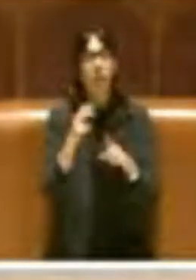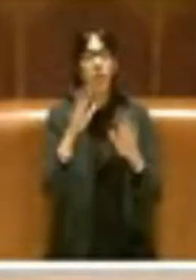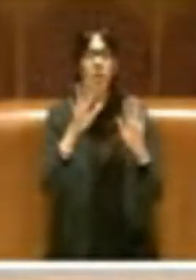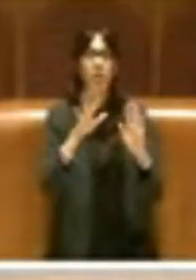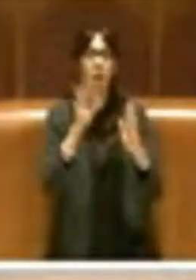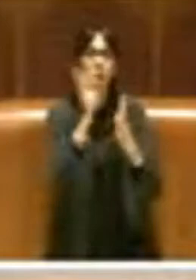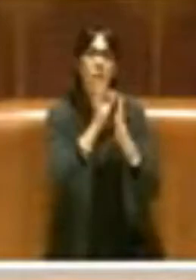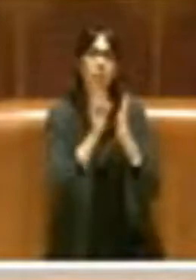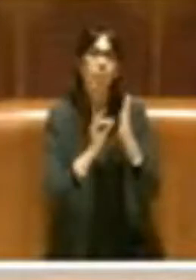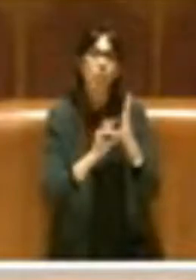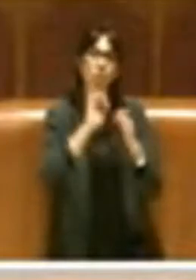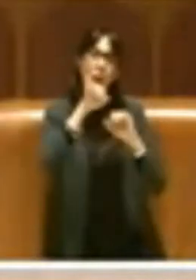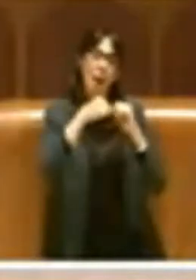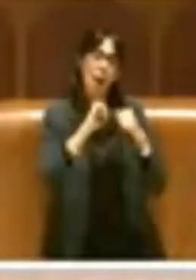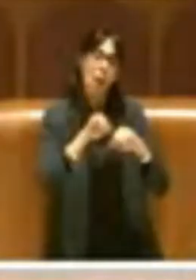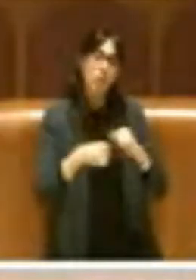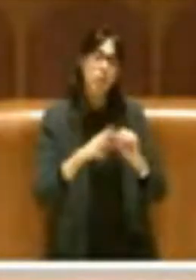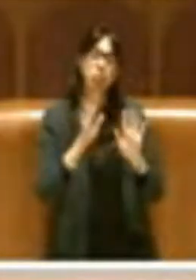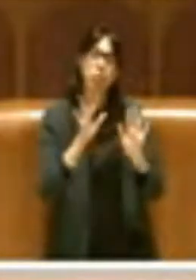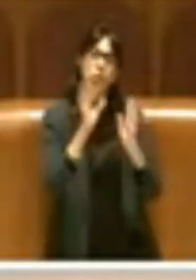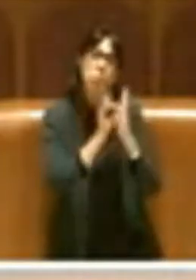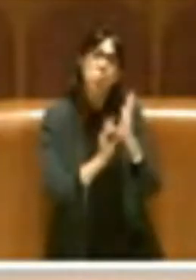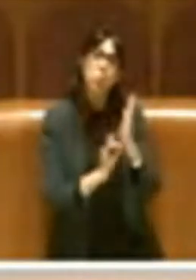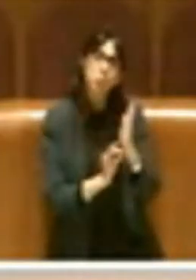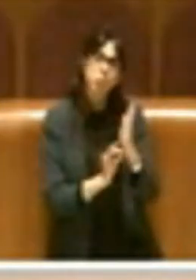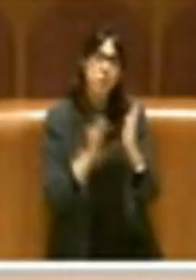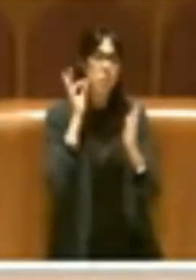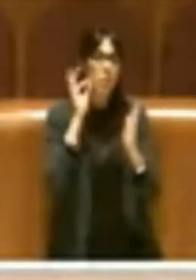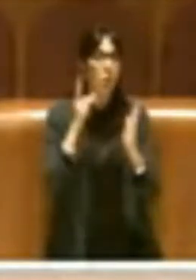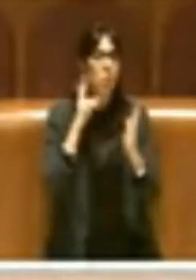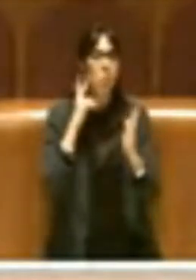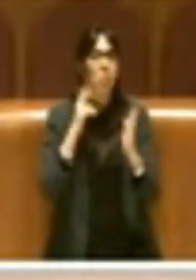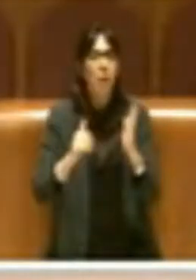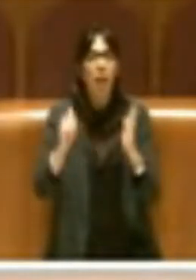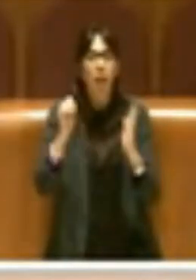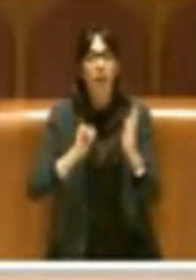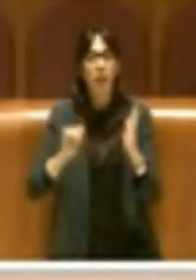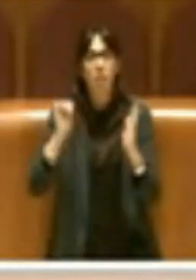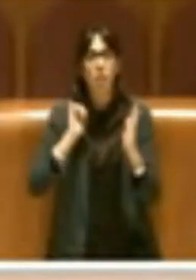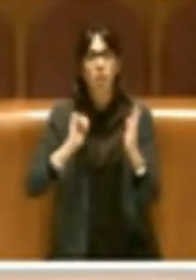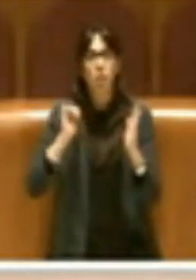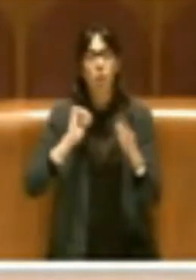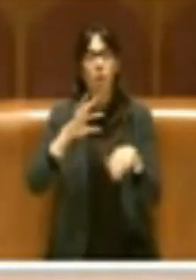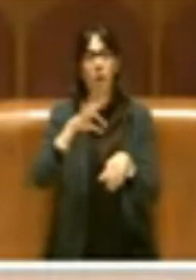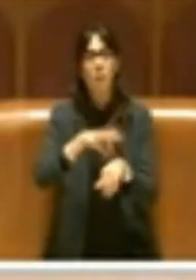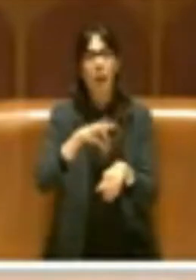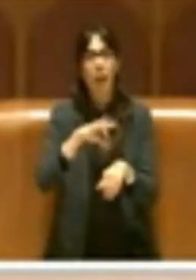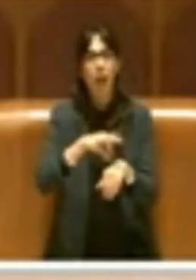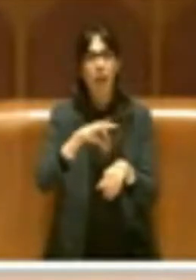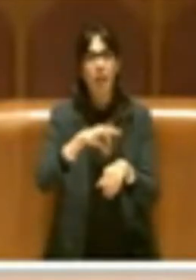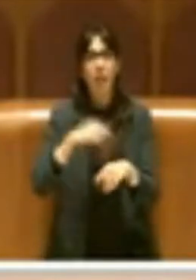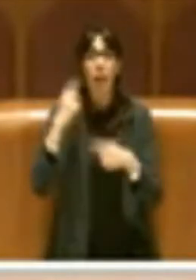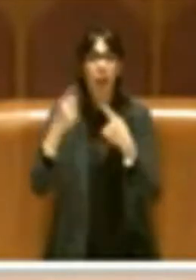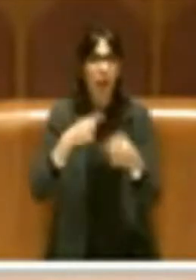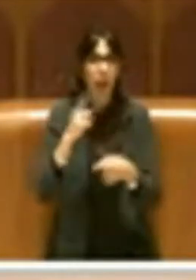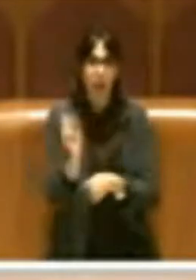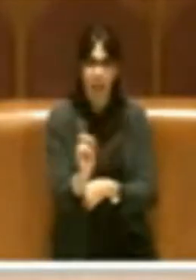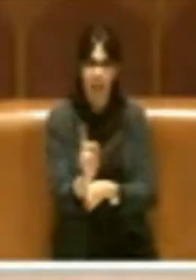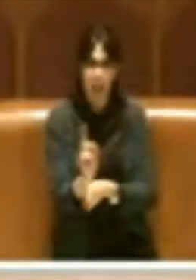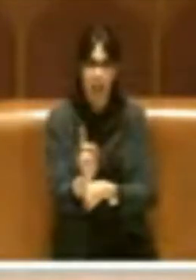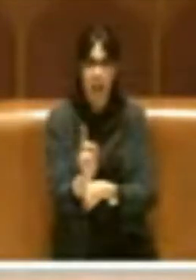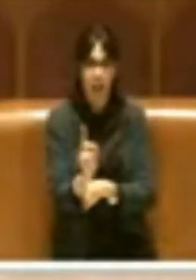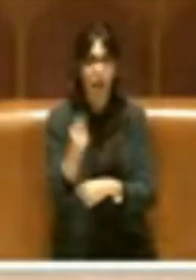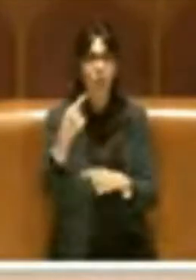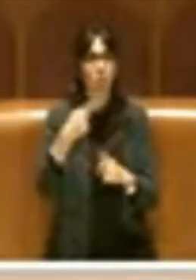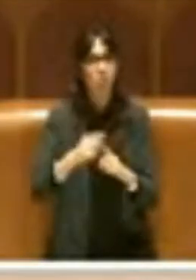10 azioni, 10 punti per la prevenzione delle malattie non ereditarie e